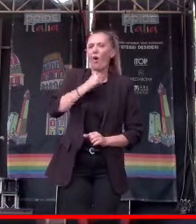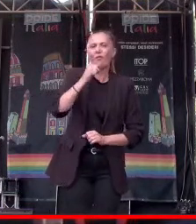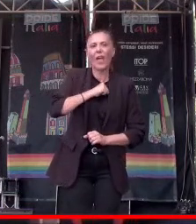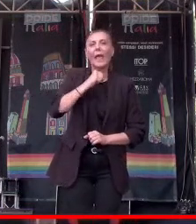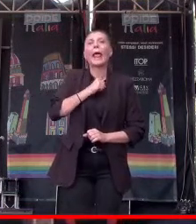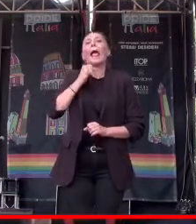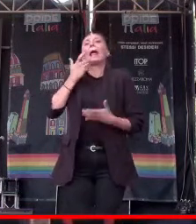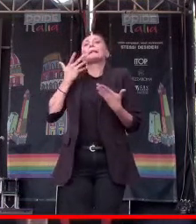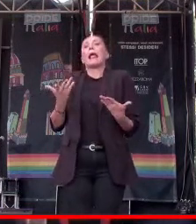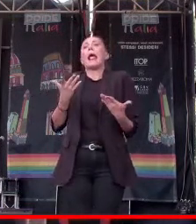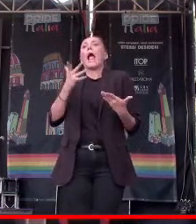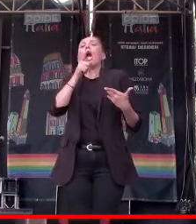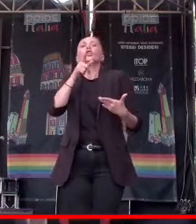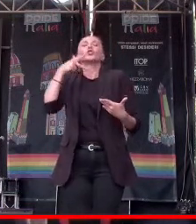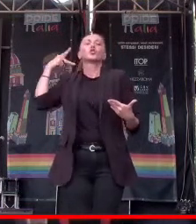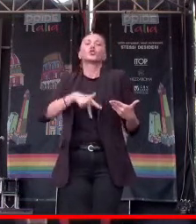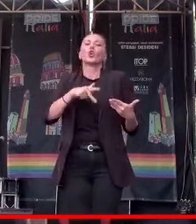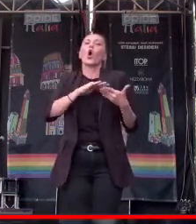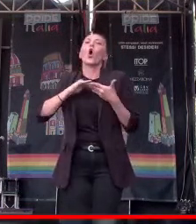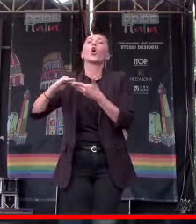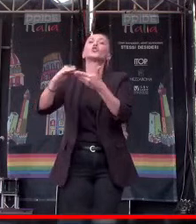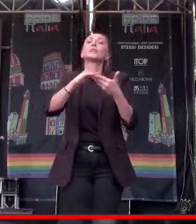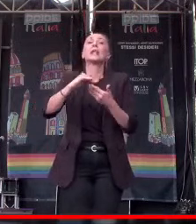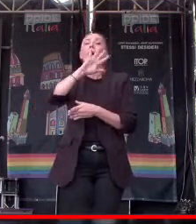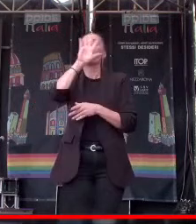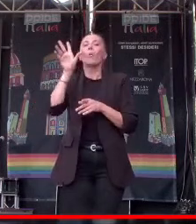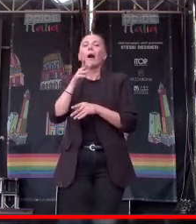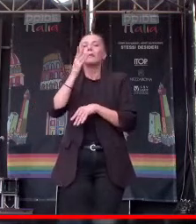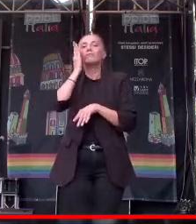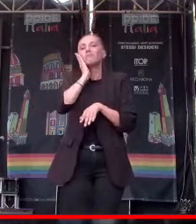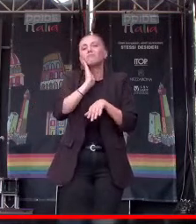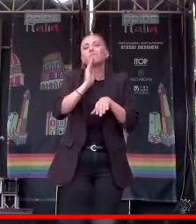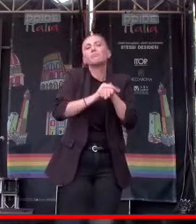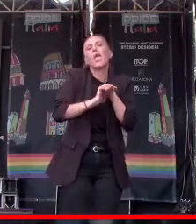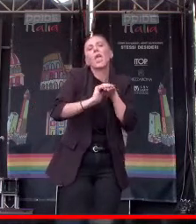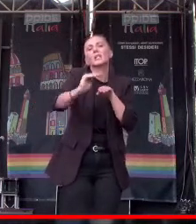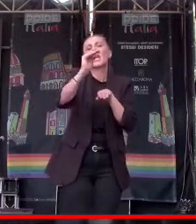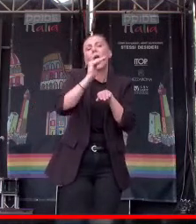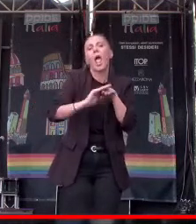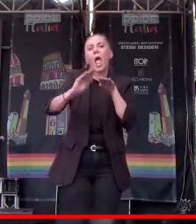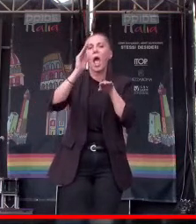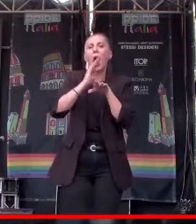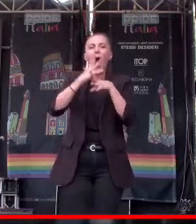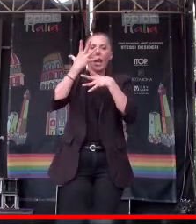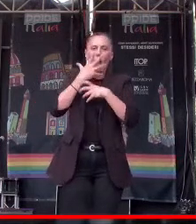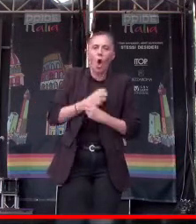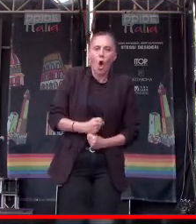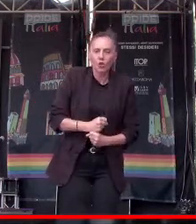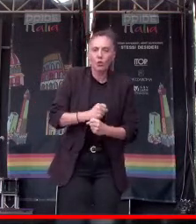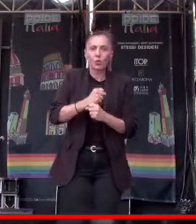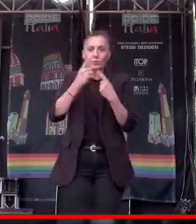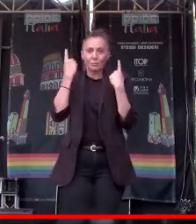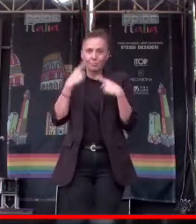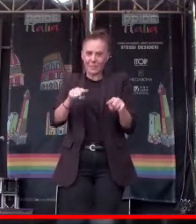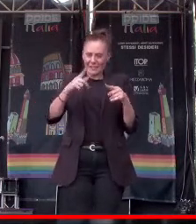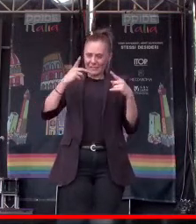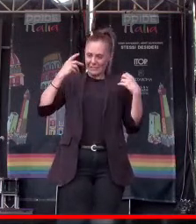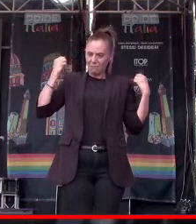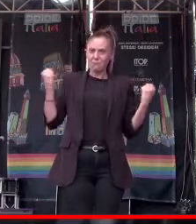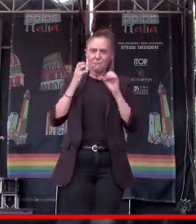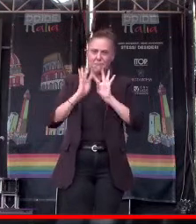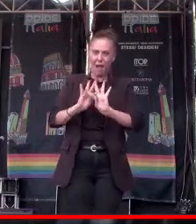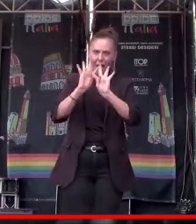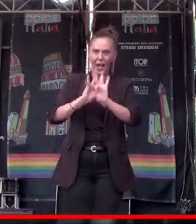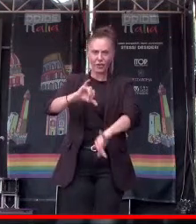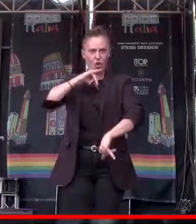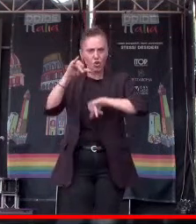doveva comunque tendergli una mano misericordiosa. Ma quelle stesse manifestazioni, queste Marce del Dolore,